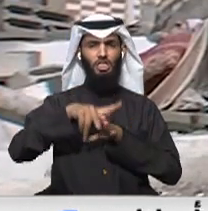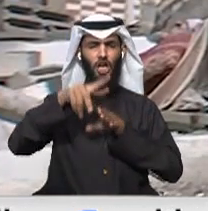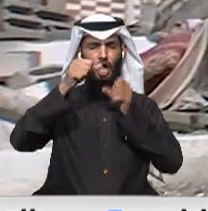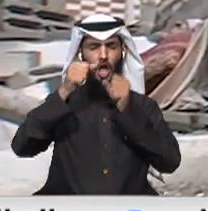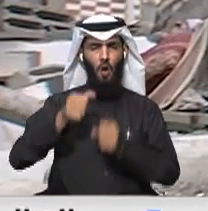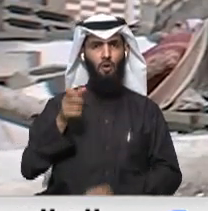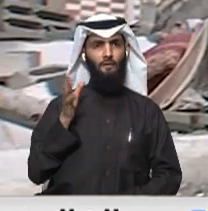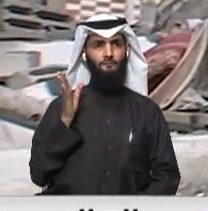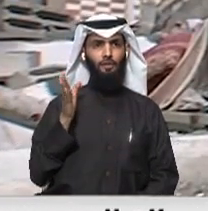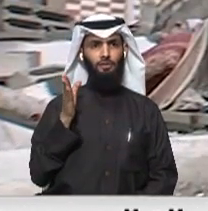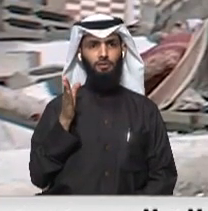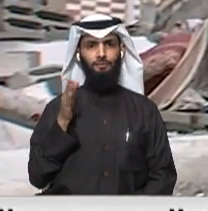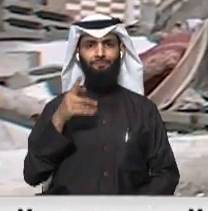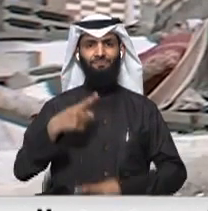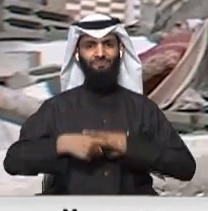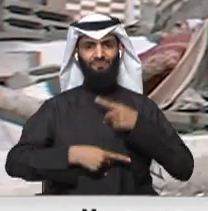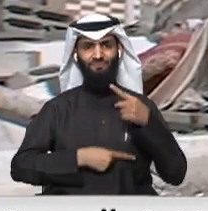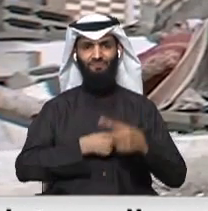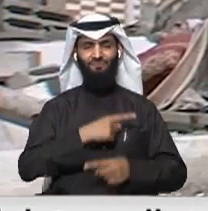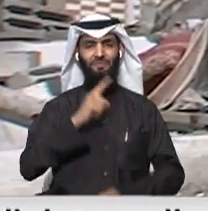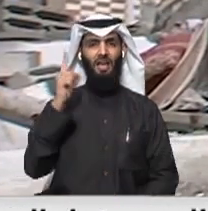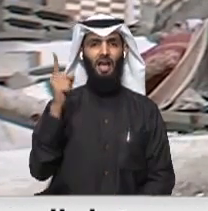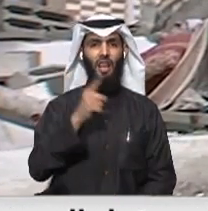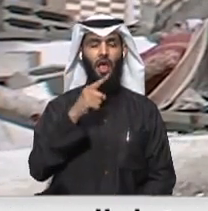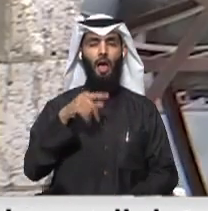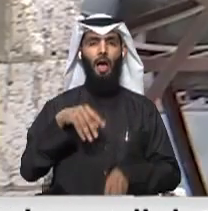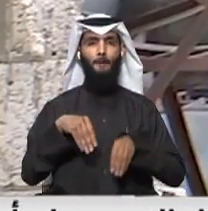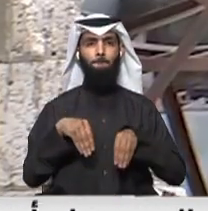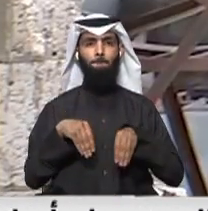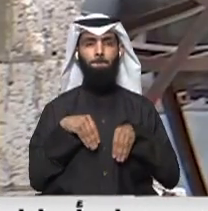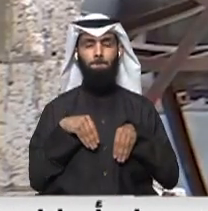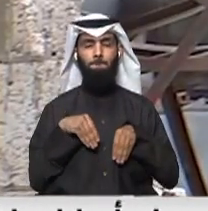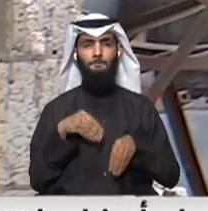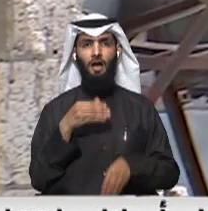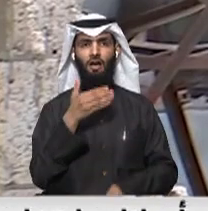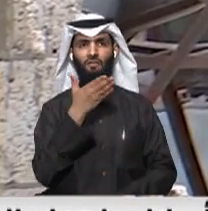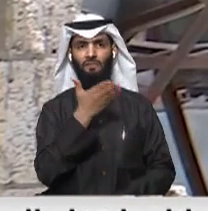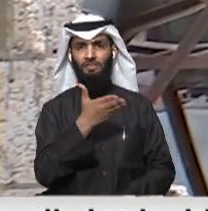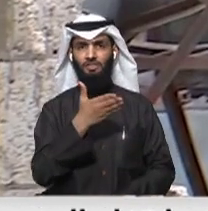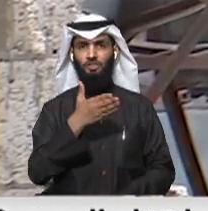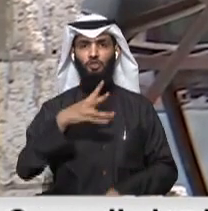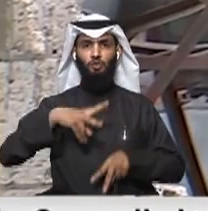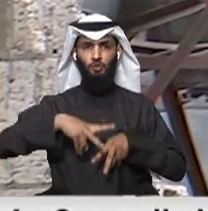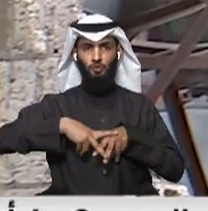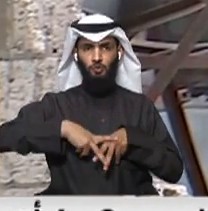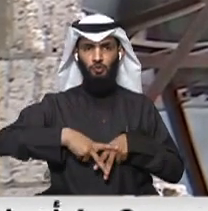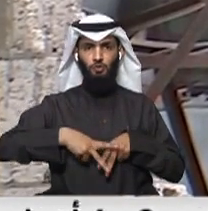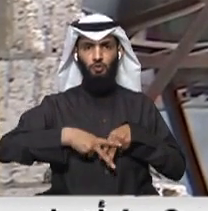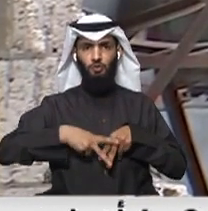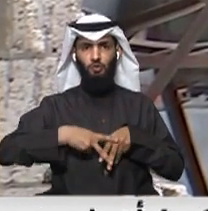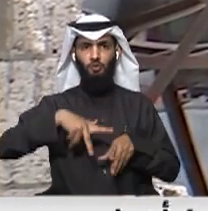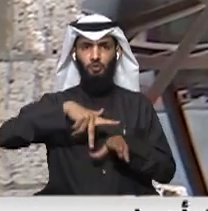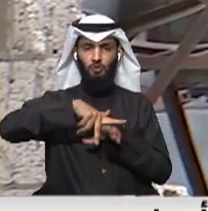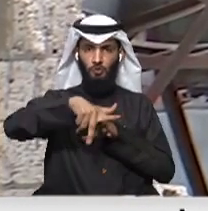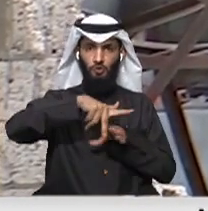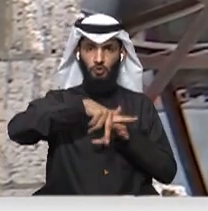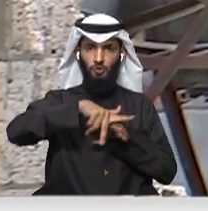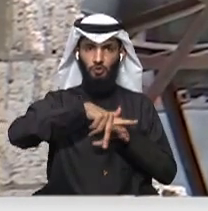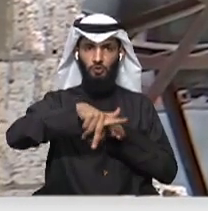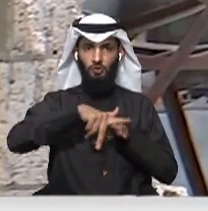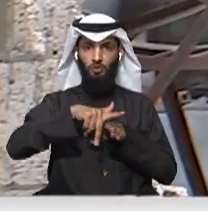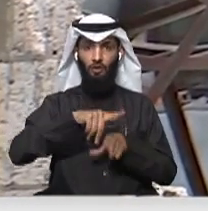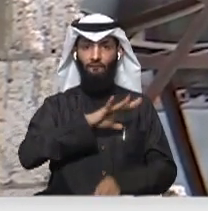ووسط استمرار صمت المجتمع الدولي أمام سلسلة المجازر الإسرائيلية بحق آلاف المدنيين